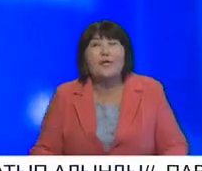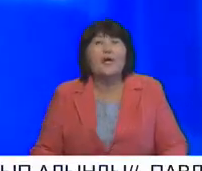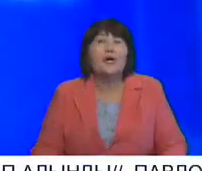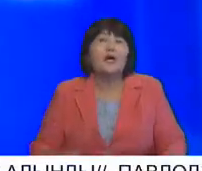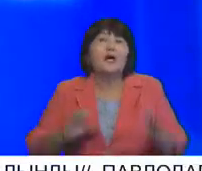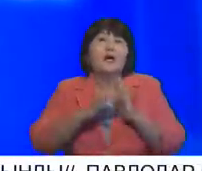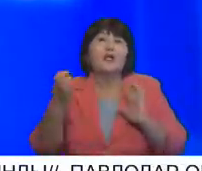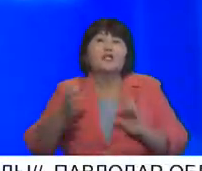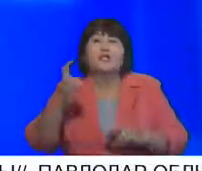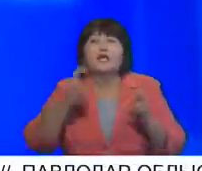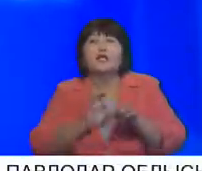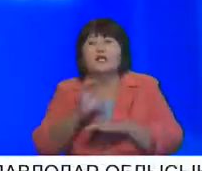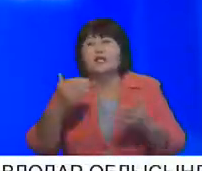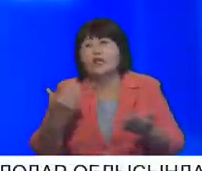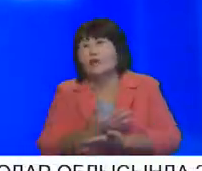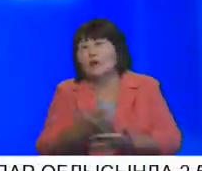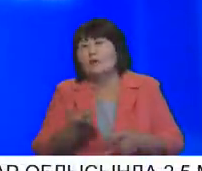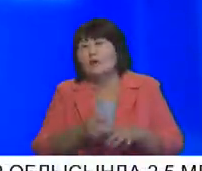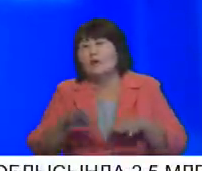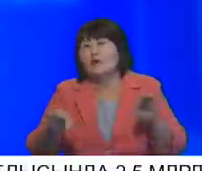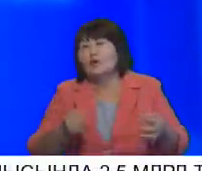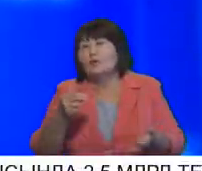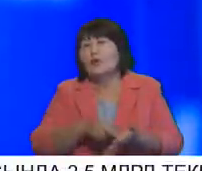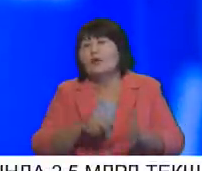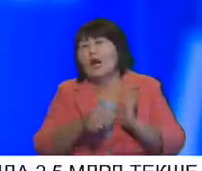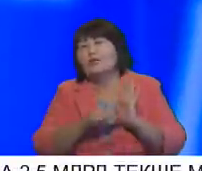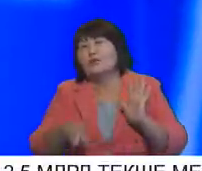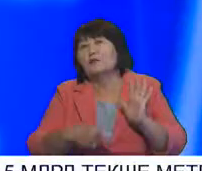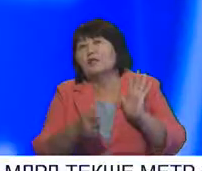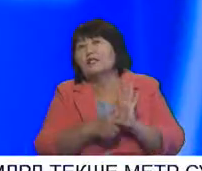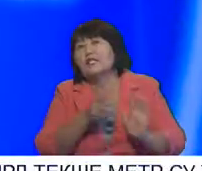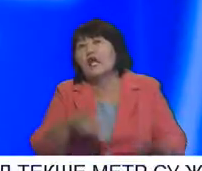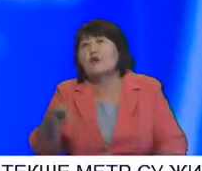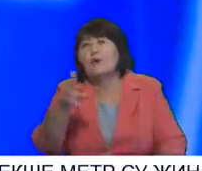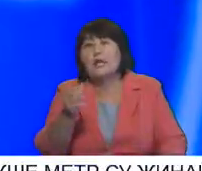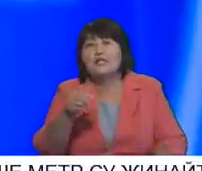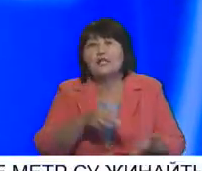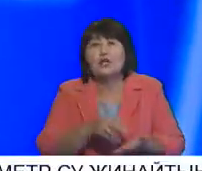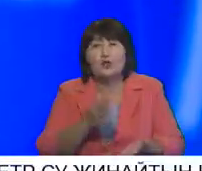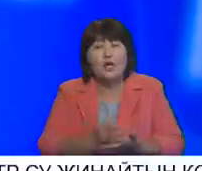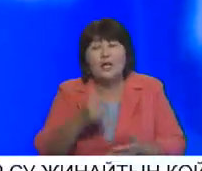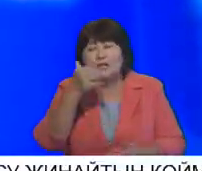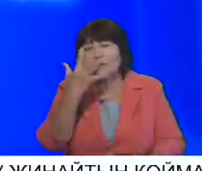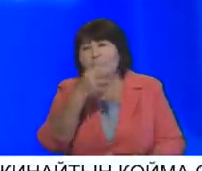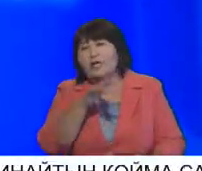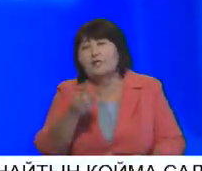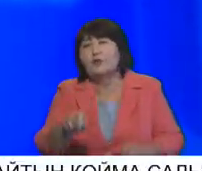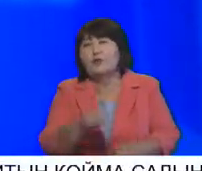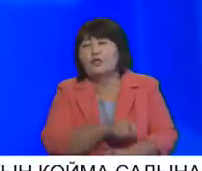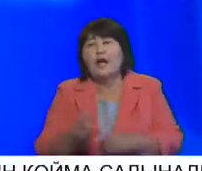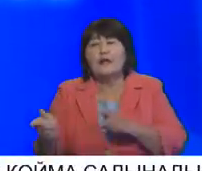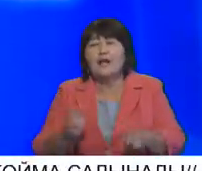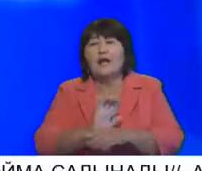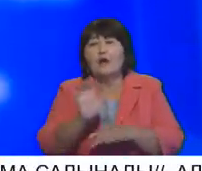Шыны зауыты жаңа өнім шығара бастады. Бұл жобаның жалпы құны 6,7 миллиард теңге тұрады. Жылына 5 миллион шаршы метр дайын